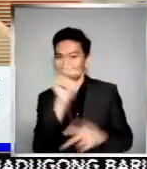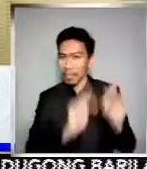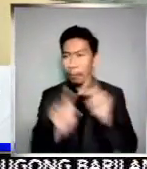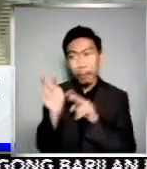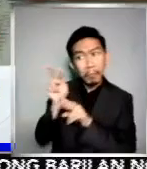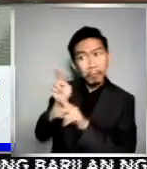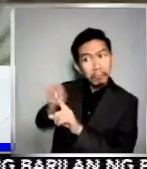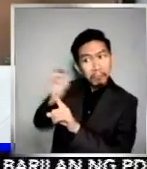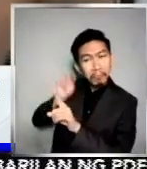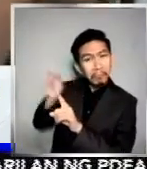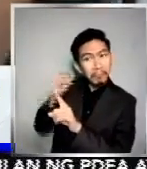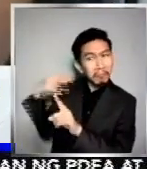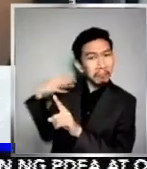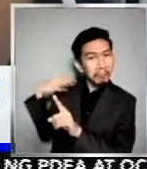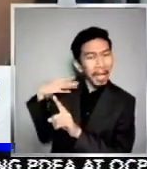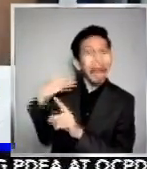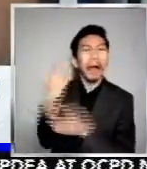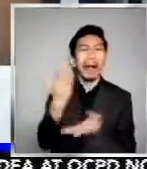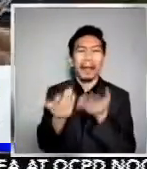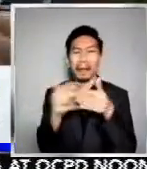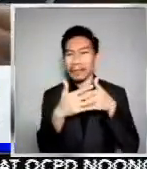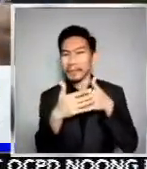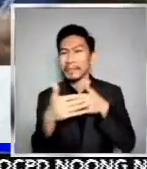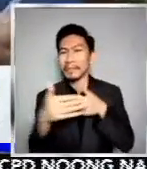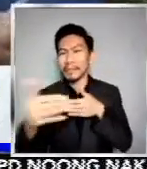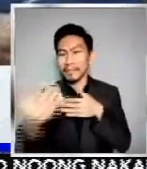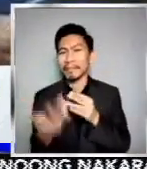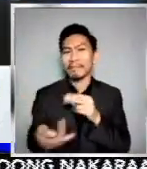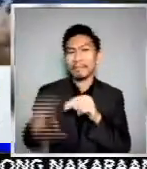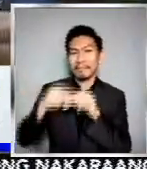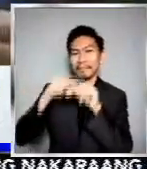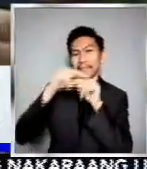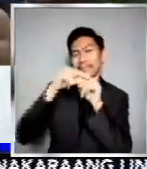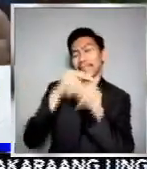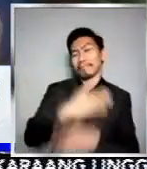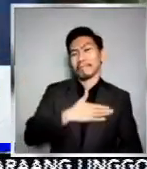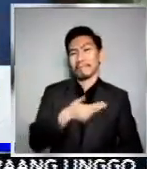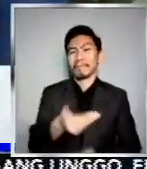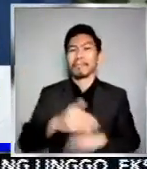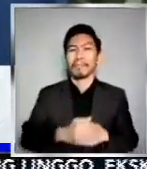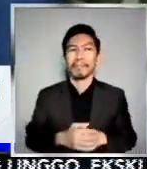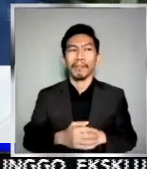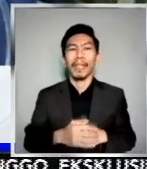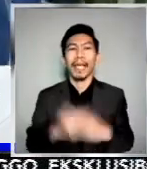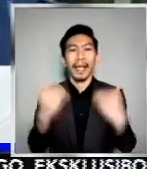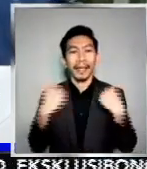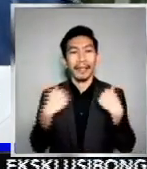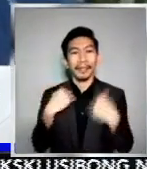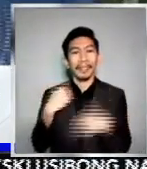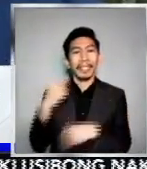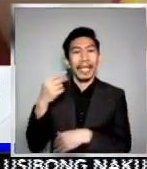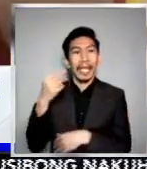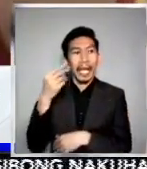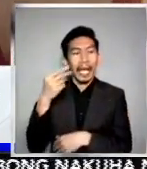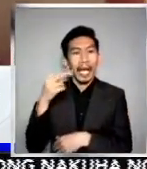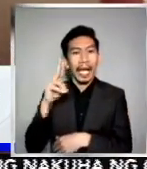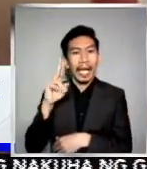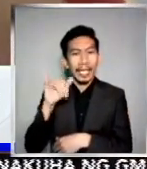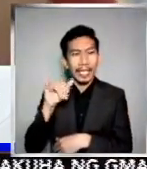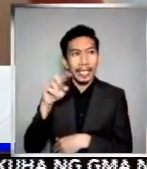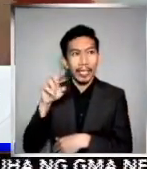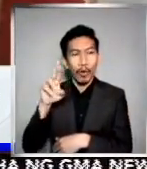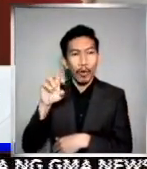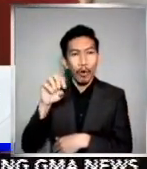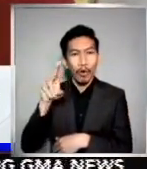employees. Dumalo sa ceremonial vaccination si Presidential Spokesperson Harry Roque at mga Department Undersecretaries.